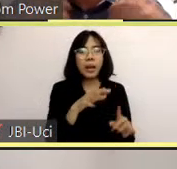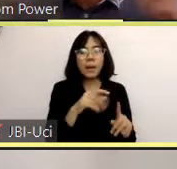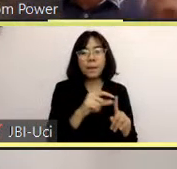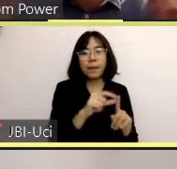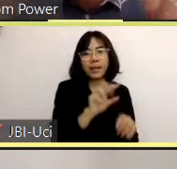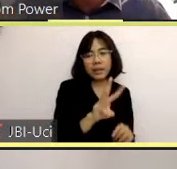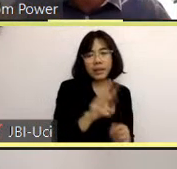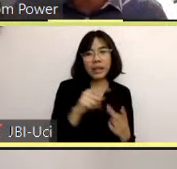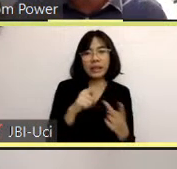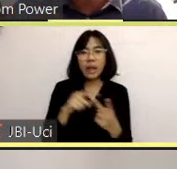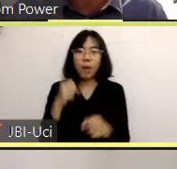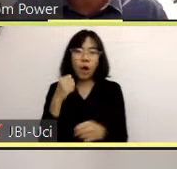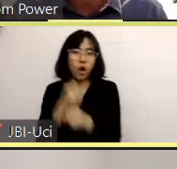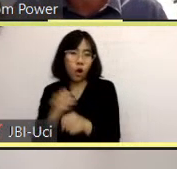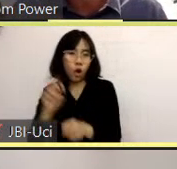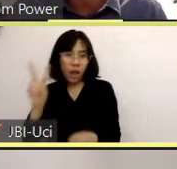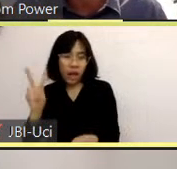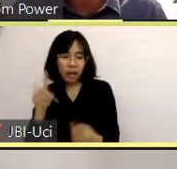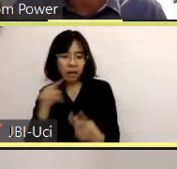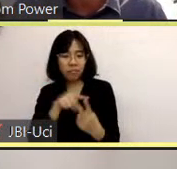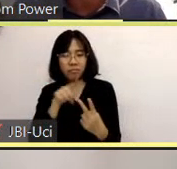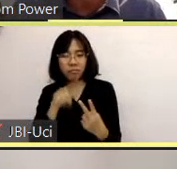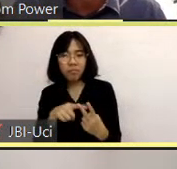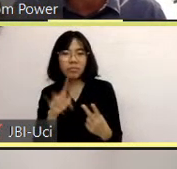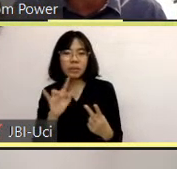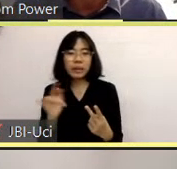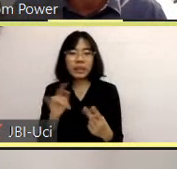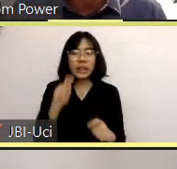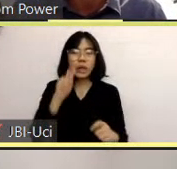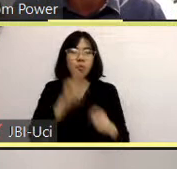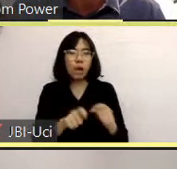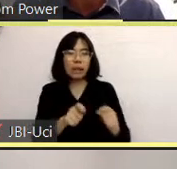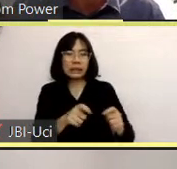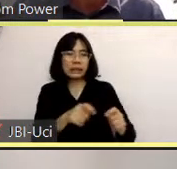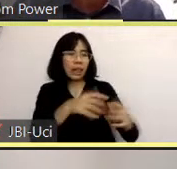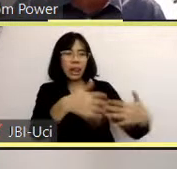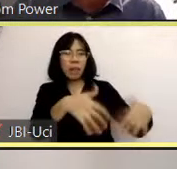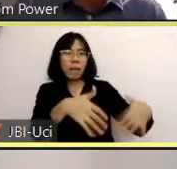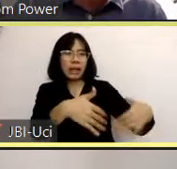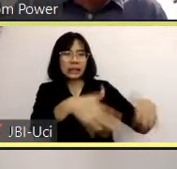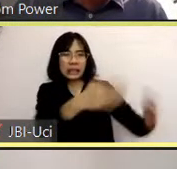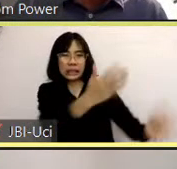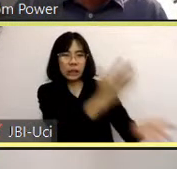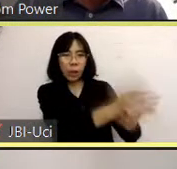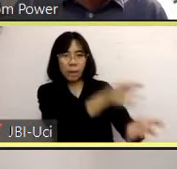bisa menjinakkan oposisi atau koalisi Merah Putih pada saat itu.